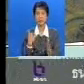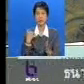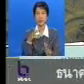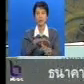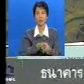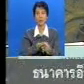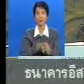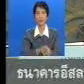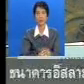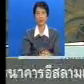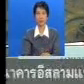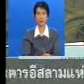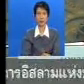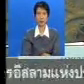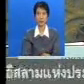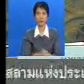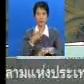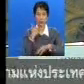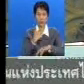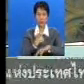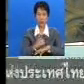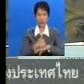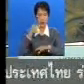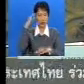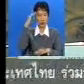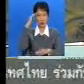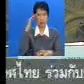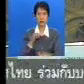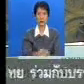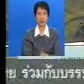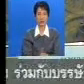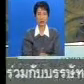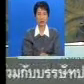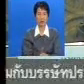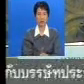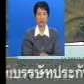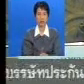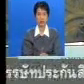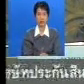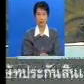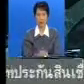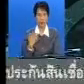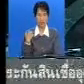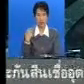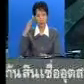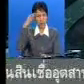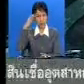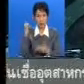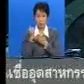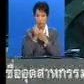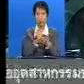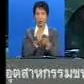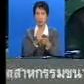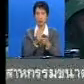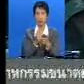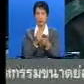ส่วนพลเอกอนุพงษ์เผ่าจินดาผู้บัญชาการทหารบกยืนยันว่าไม่ได้ส่งเจ้าหน้าที่จากกองอำนวยการรักษาความมั่นคงภายใน